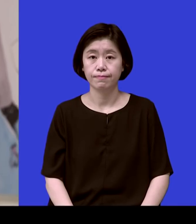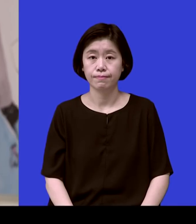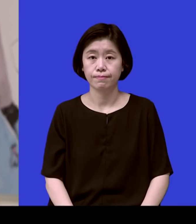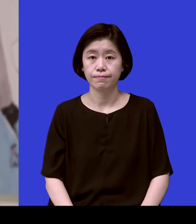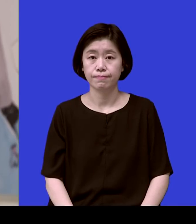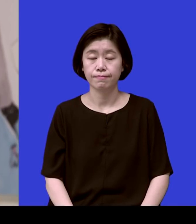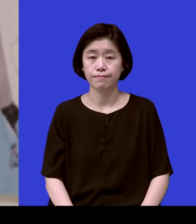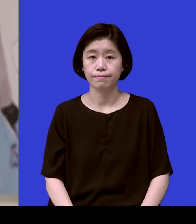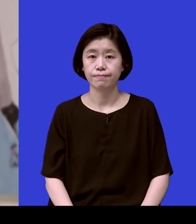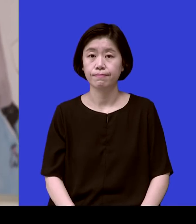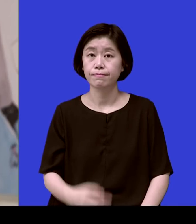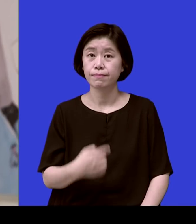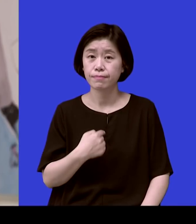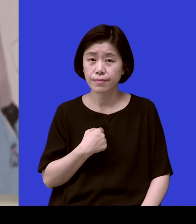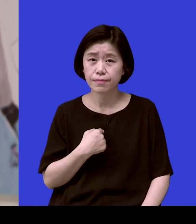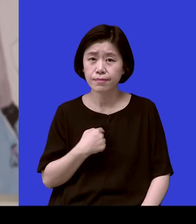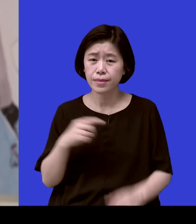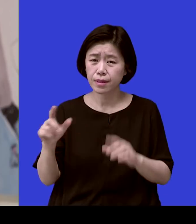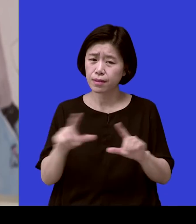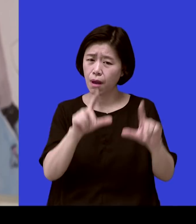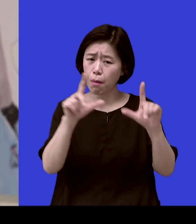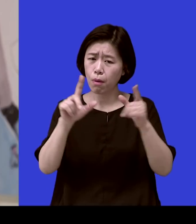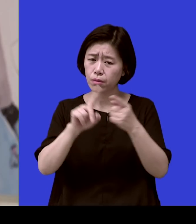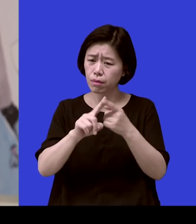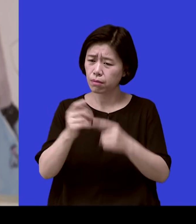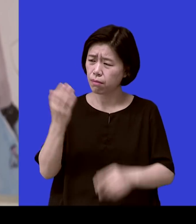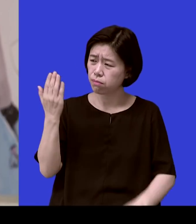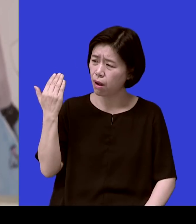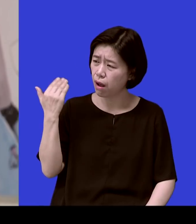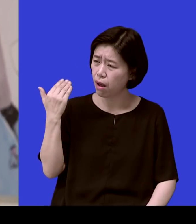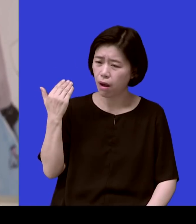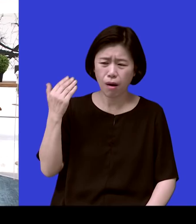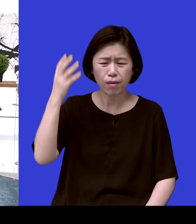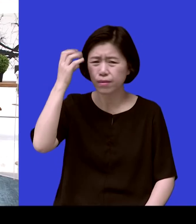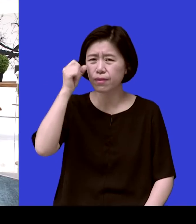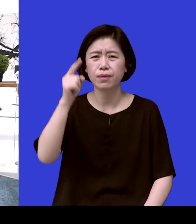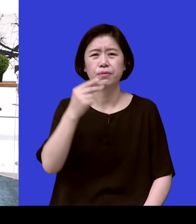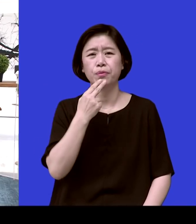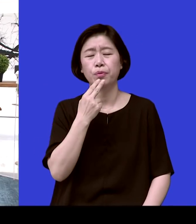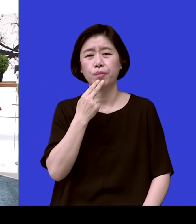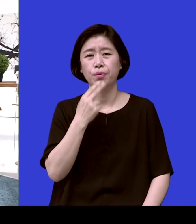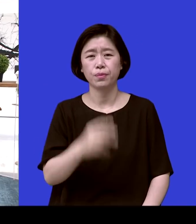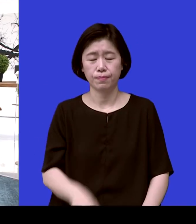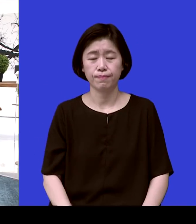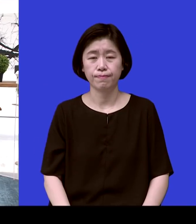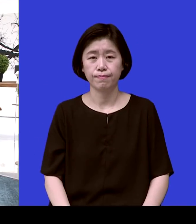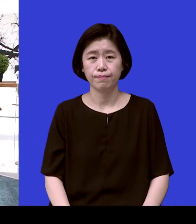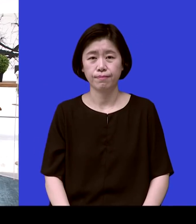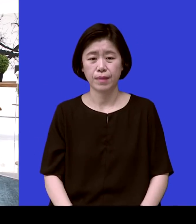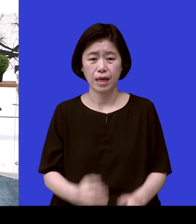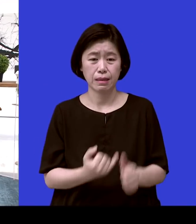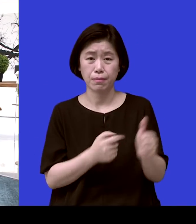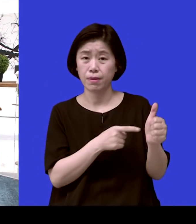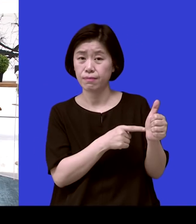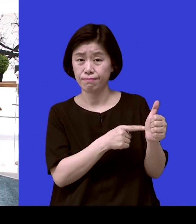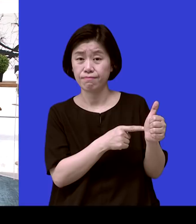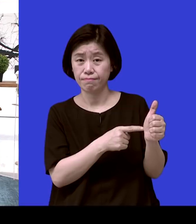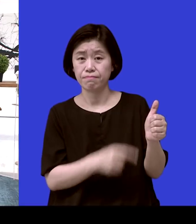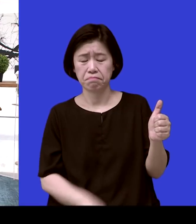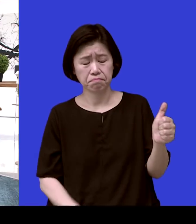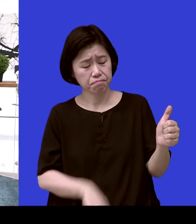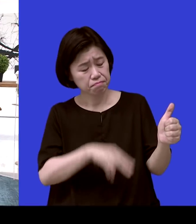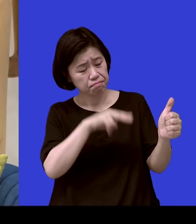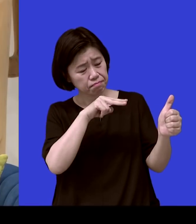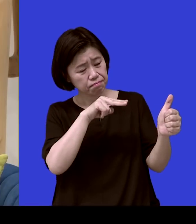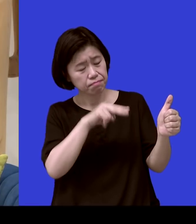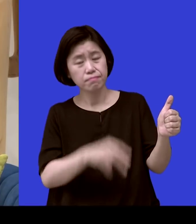저는 제가 어떻게 지냈는지 정확하게 잘 모르는 것 같고요. 그렇죠. 남편을 어쩌다 이렇게 보면 저녁마다 네.